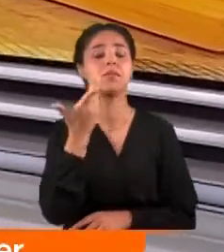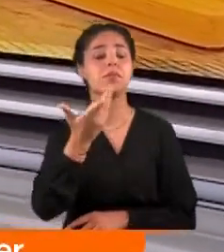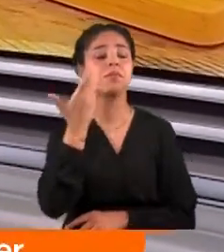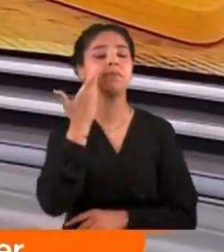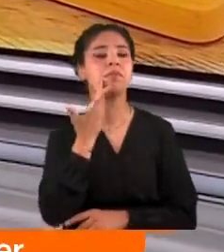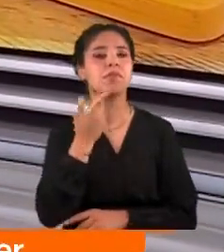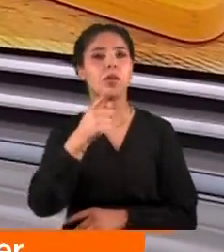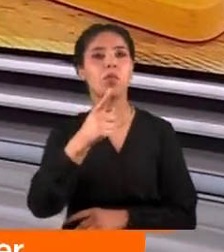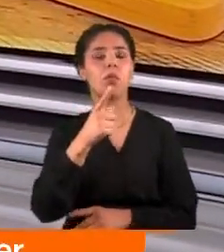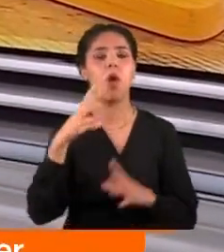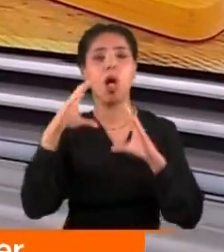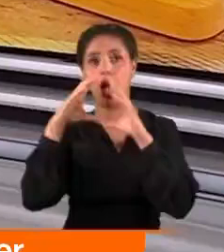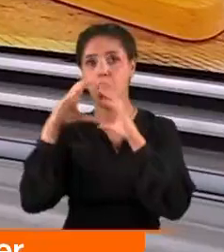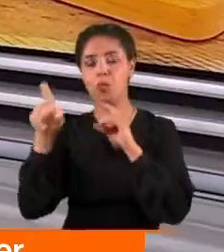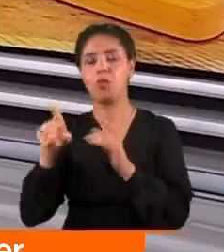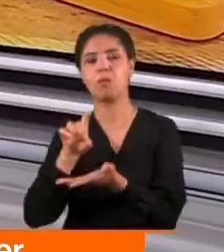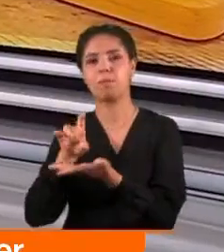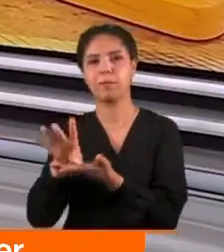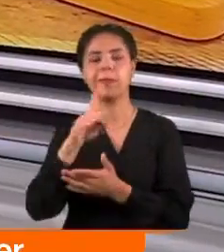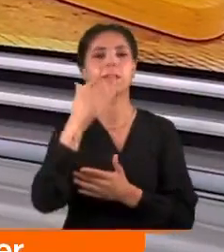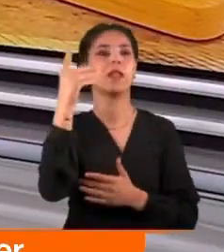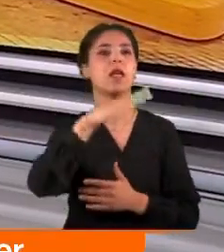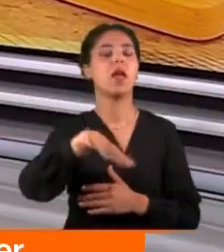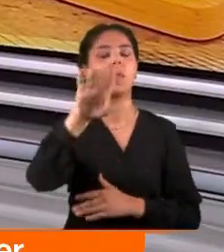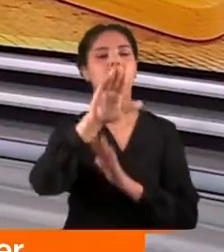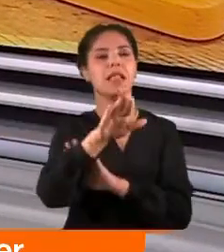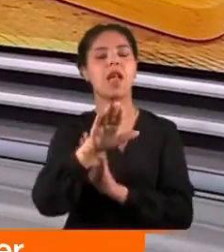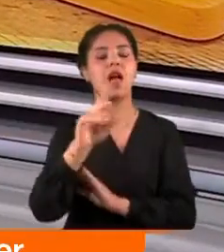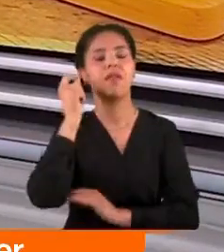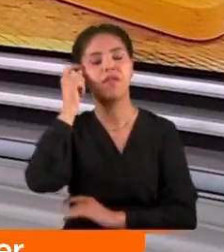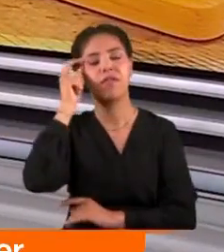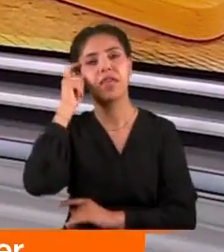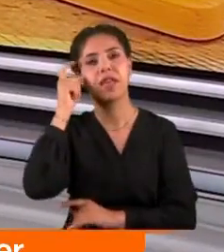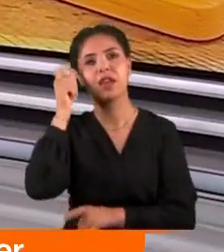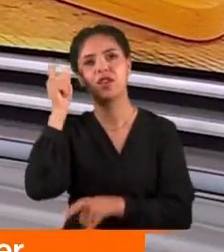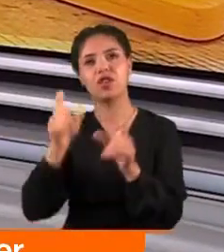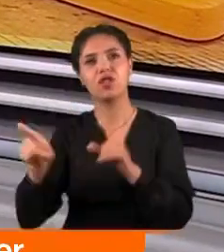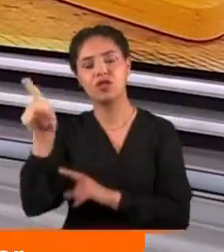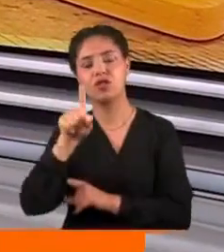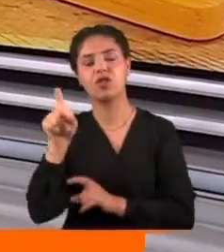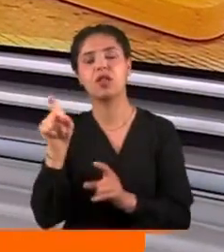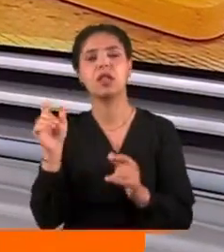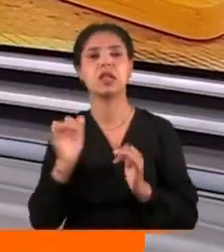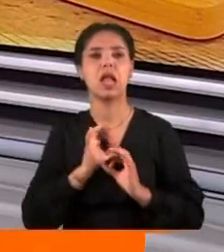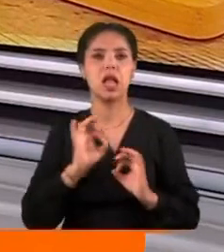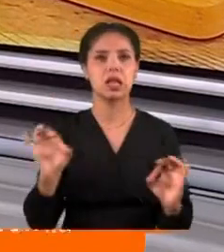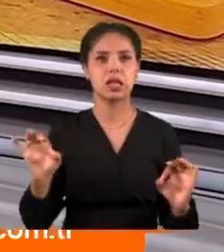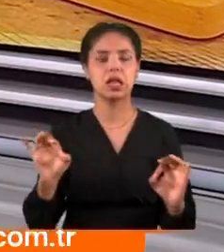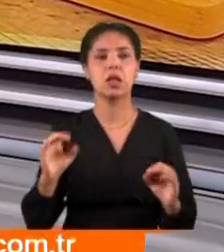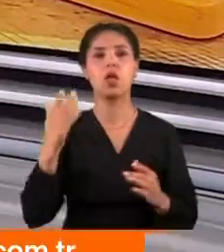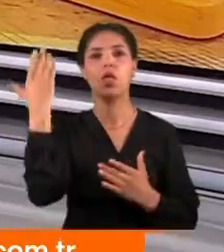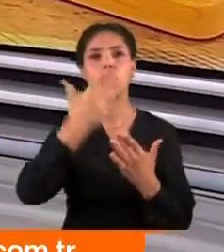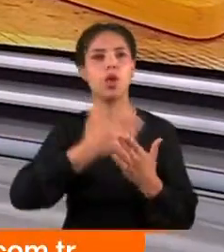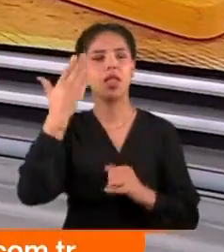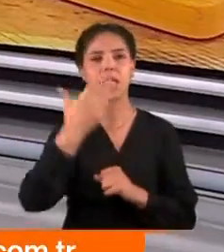lezzetin, hamburgerin tahtını sarsması aşırı sağcıları rahatsız etti. Döner yasaklansın önerisine önce Alman hayranları